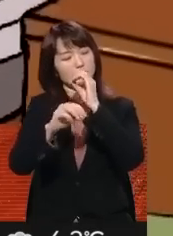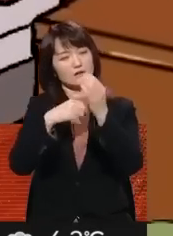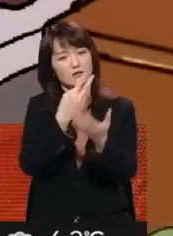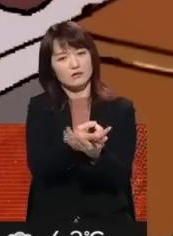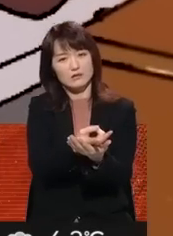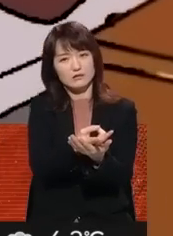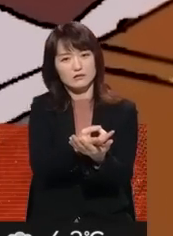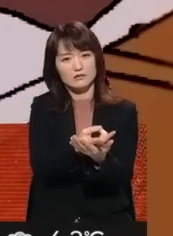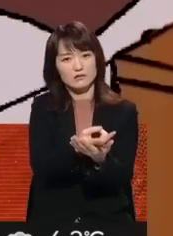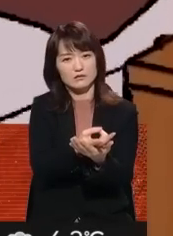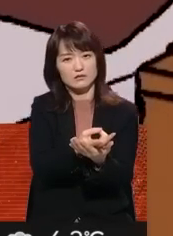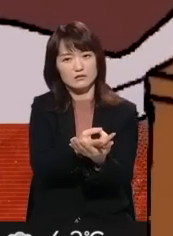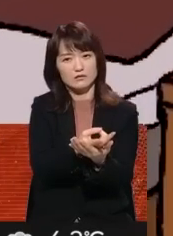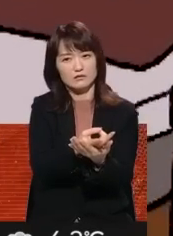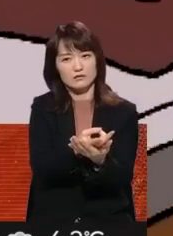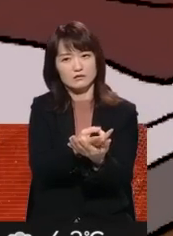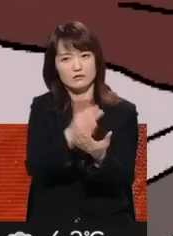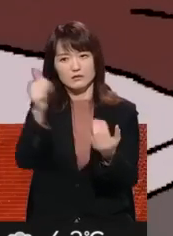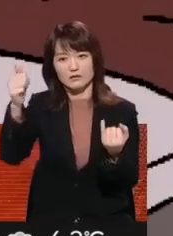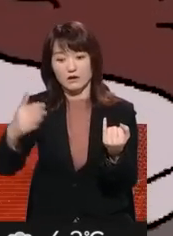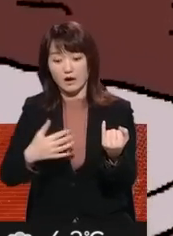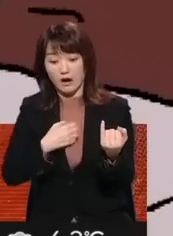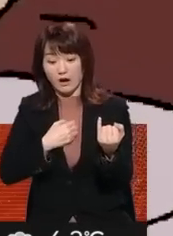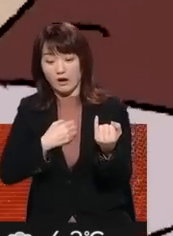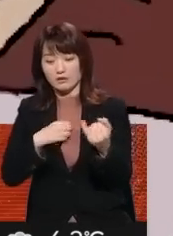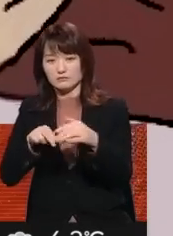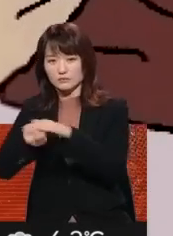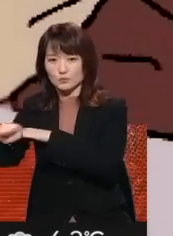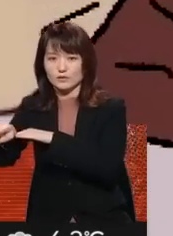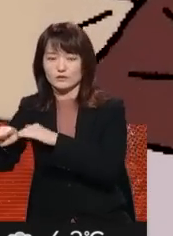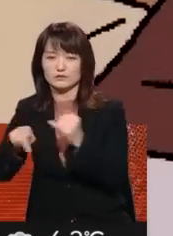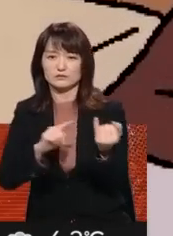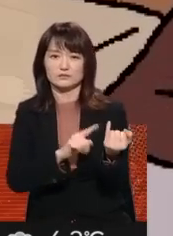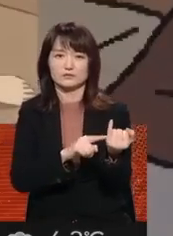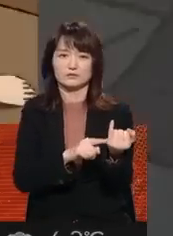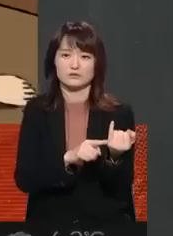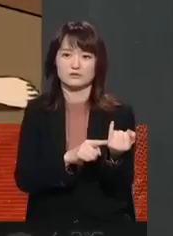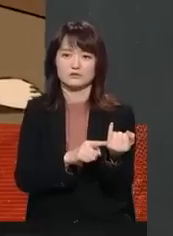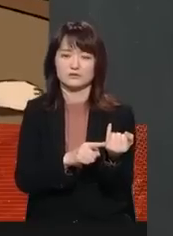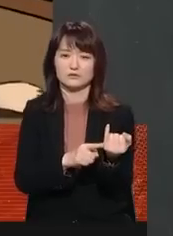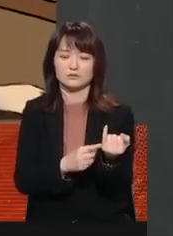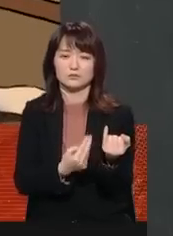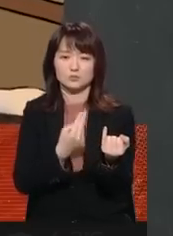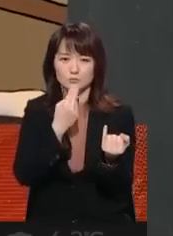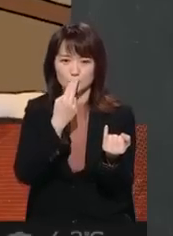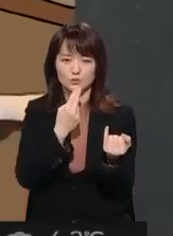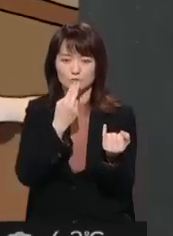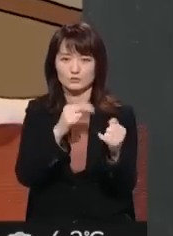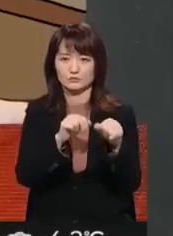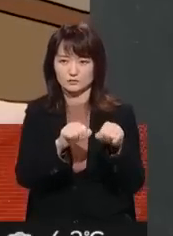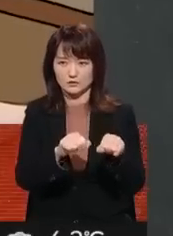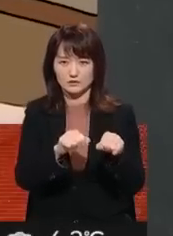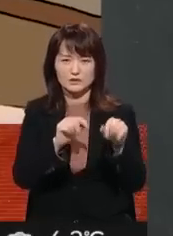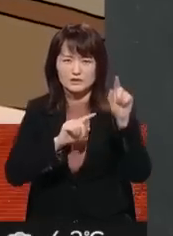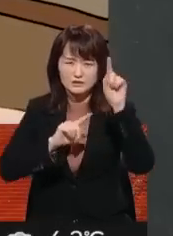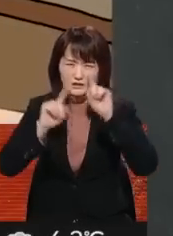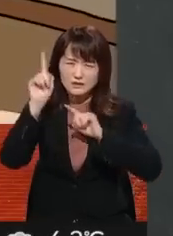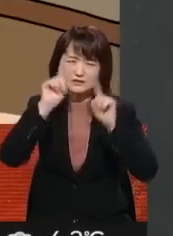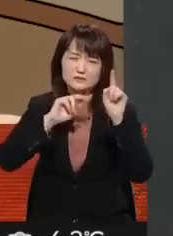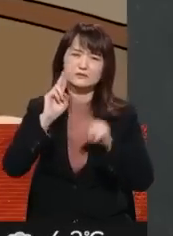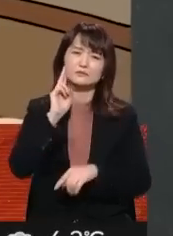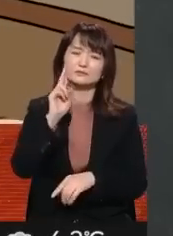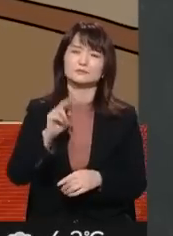남성이 사건을 하다가 겁이 난 거예요 도저히 해버린 거예요 그래서 다행히 여성은 목숨을 잃지 않고 있었지만 상해는 큰 상태